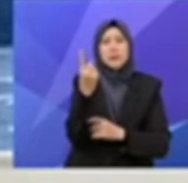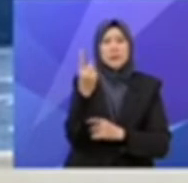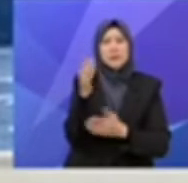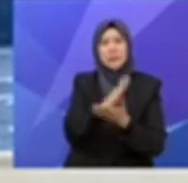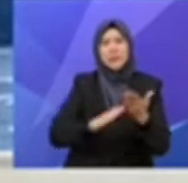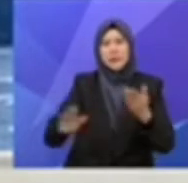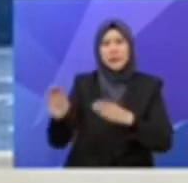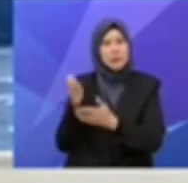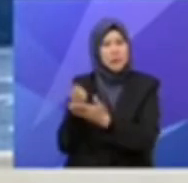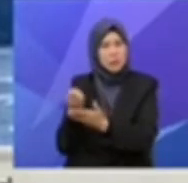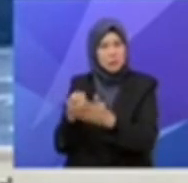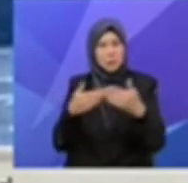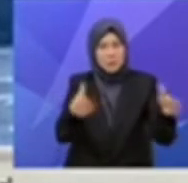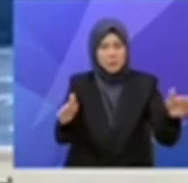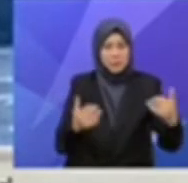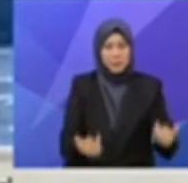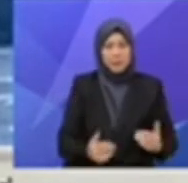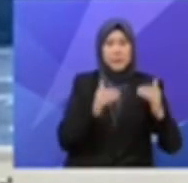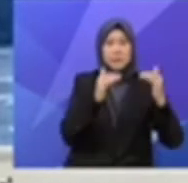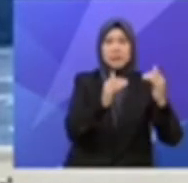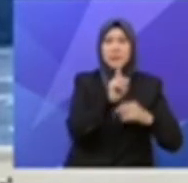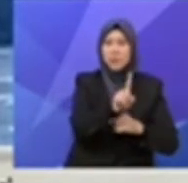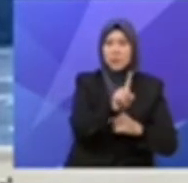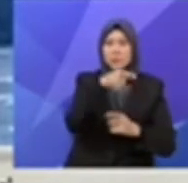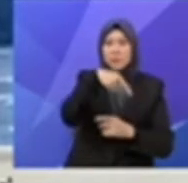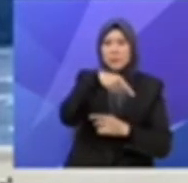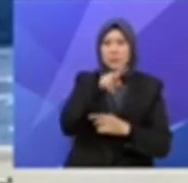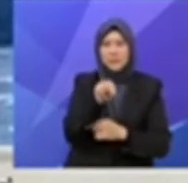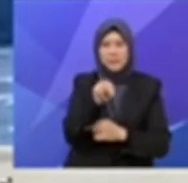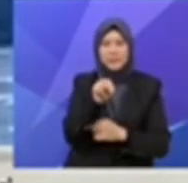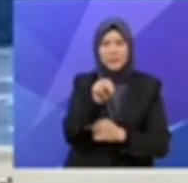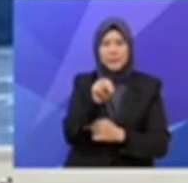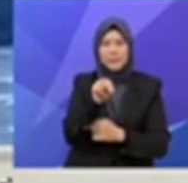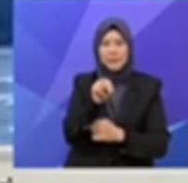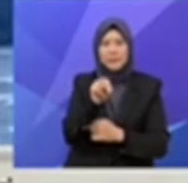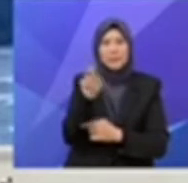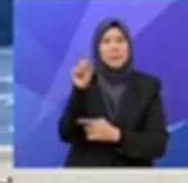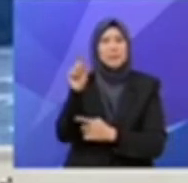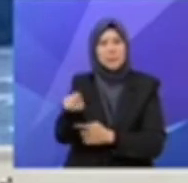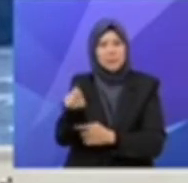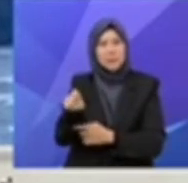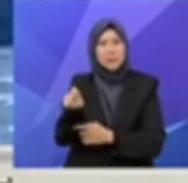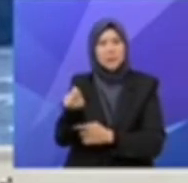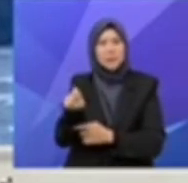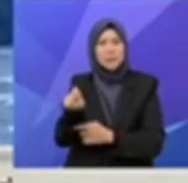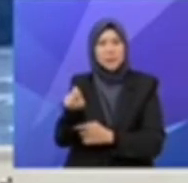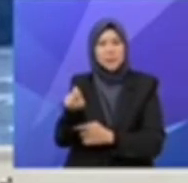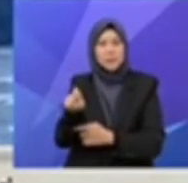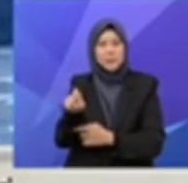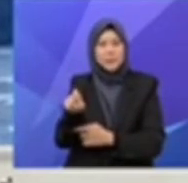di negeri-negeri fasa satu brand pemulihan negara wajar berikutan